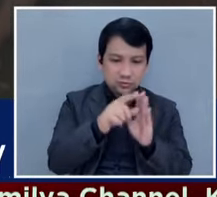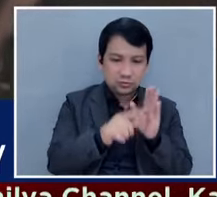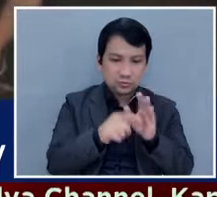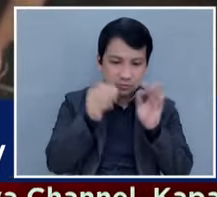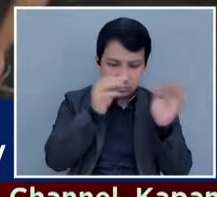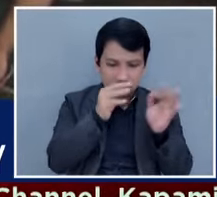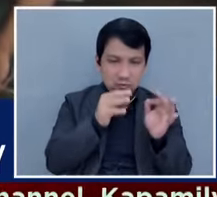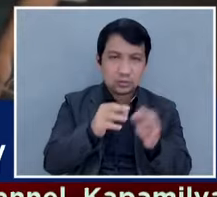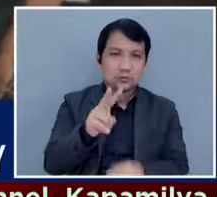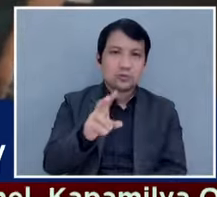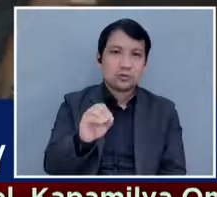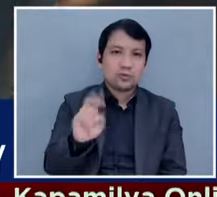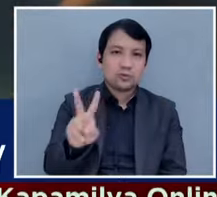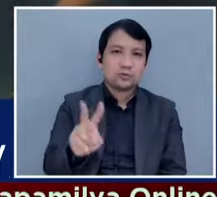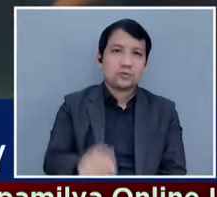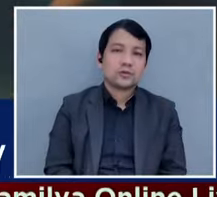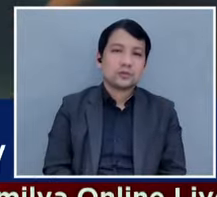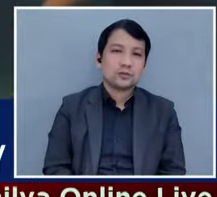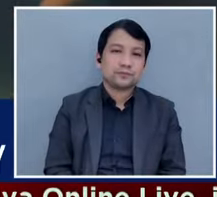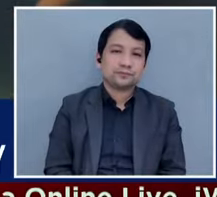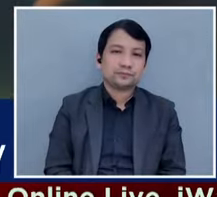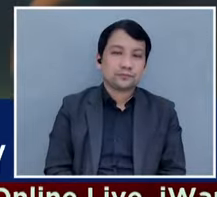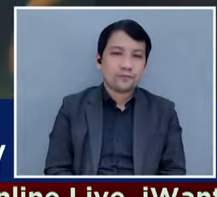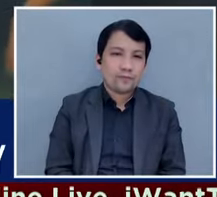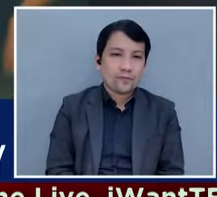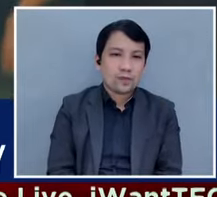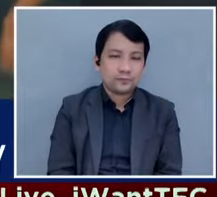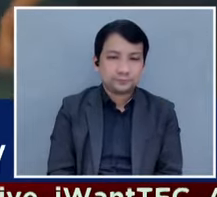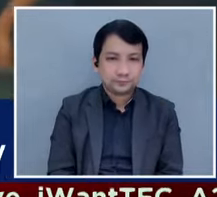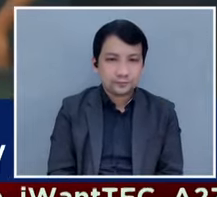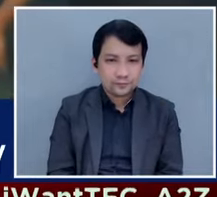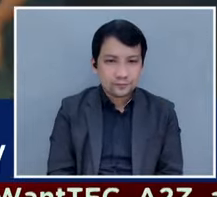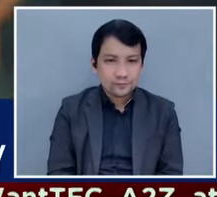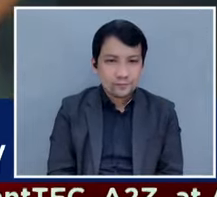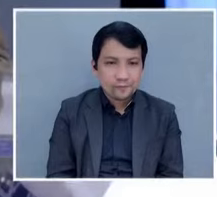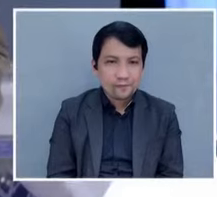2002. Karen De Guzman, ABS-CBN News.